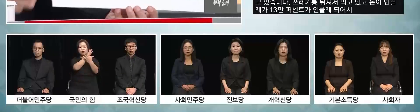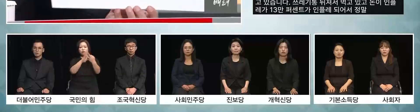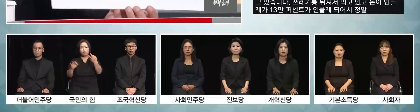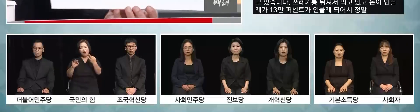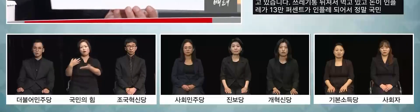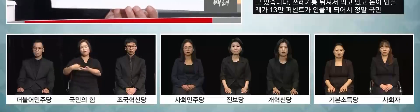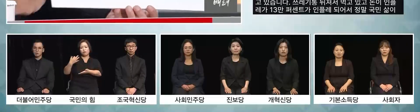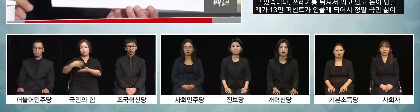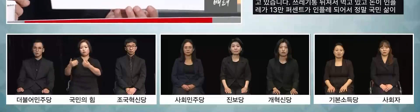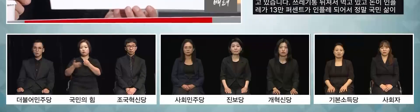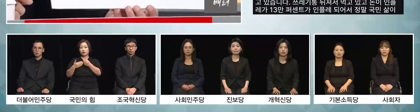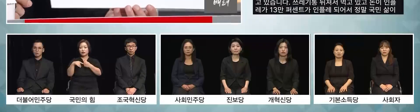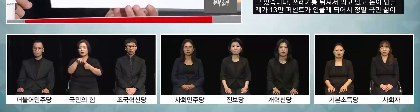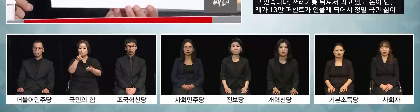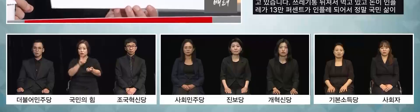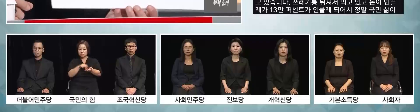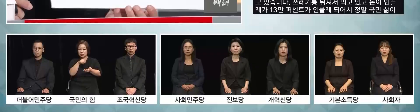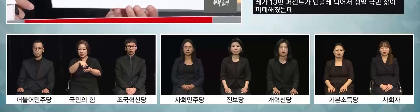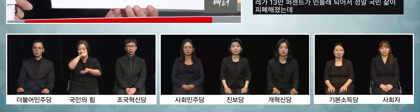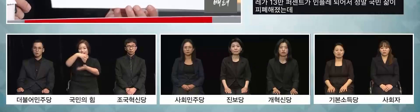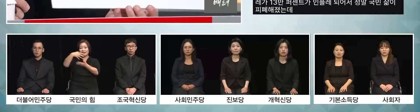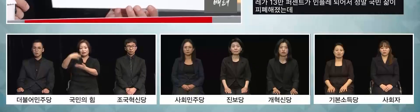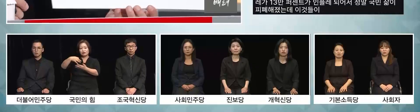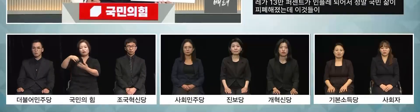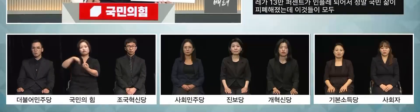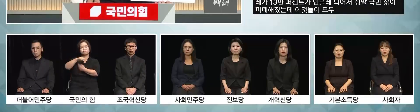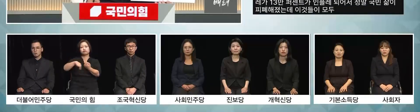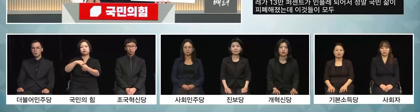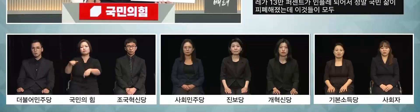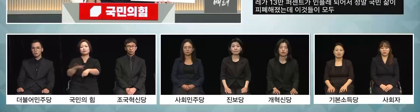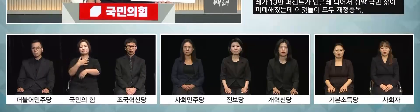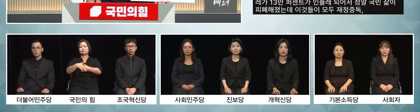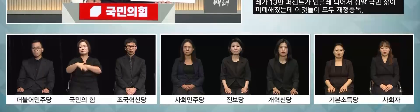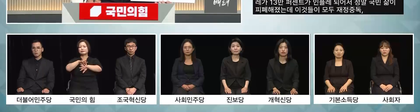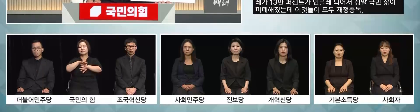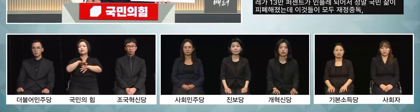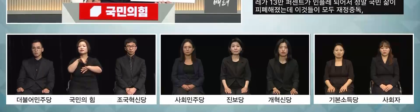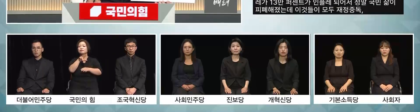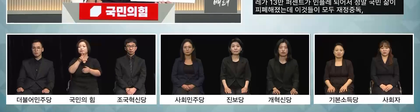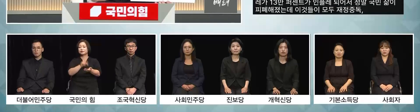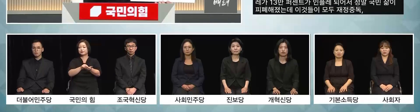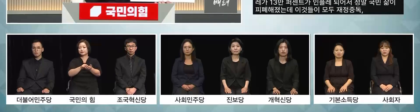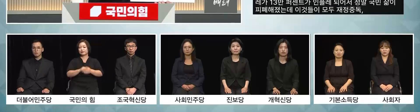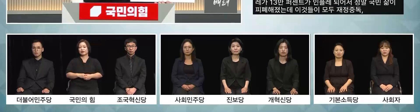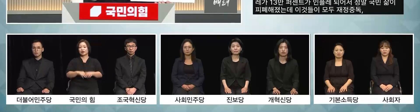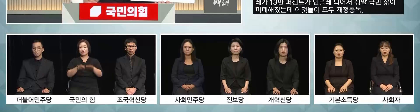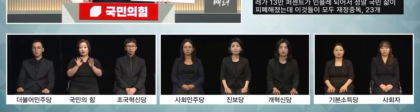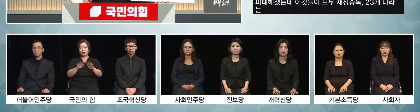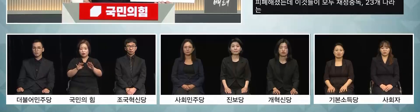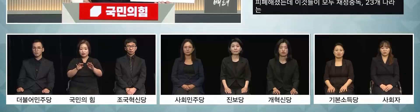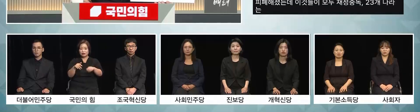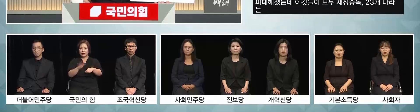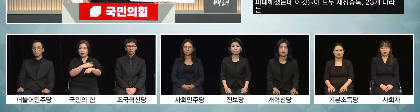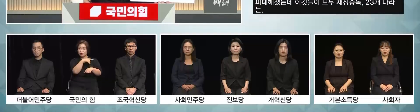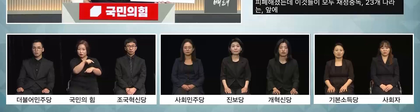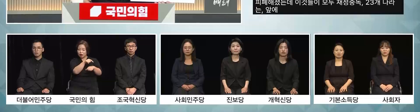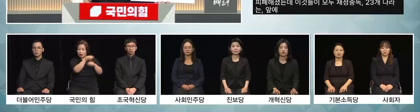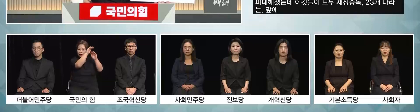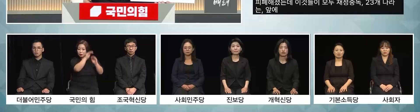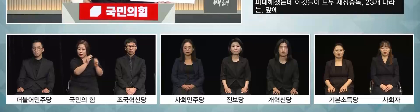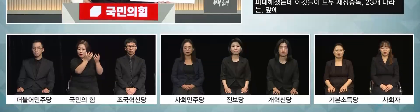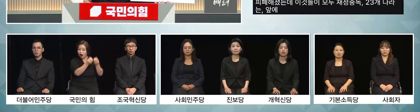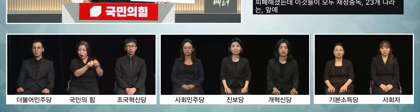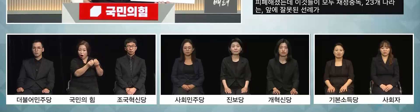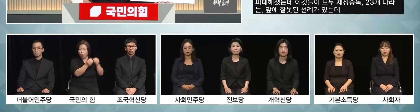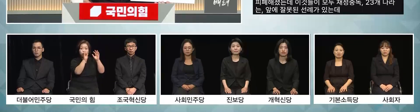피폐해졌는데 이것들이 모두 재정 중독 24개에 달하는 기본 정책의 시행에서 비롯된 것입니다. 앞에 잘못된 선례가 있는데 그걸